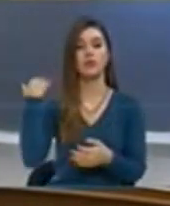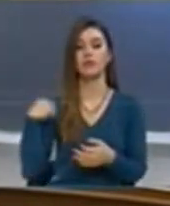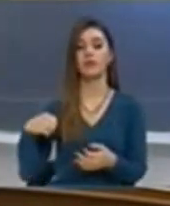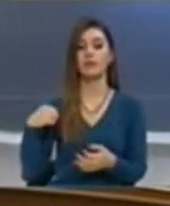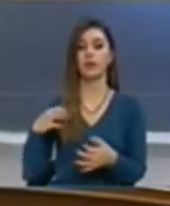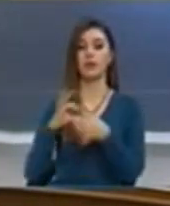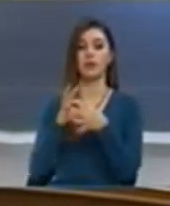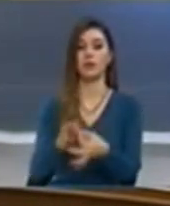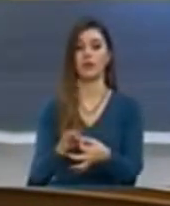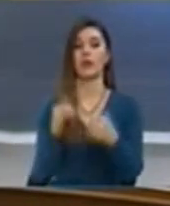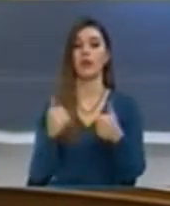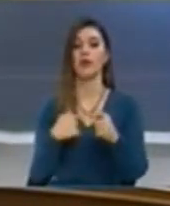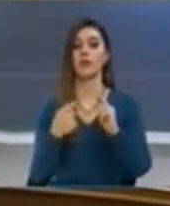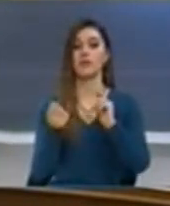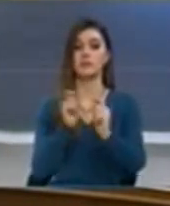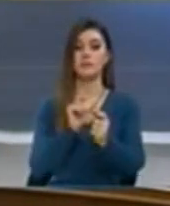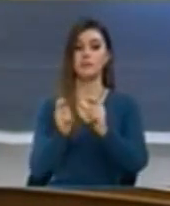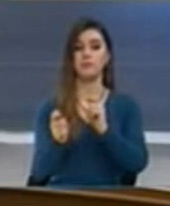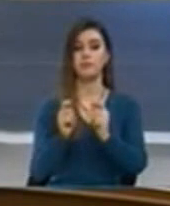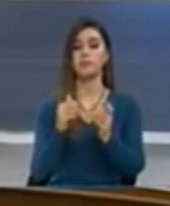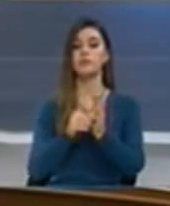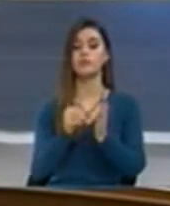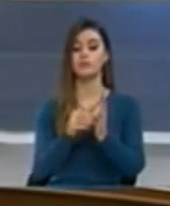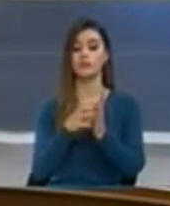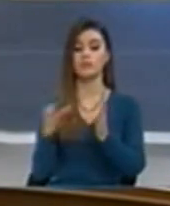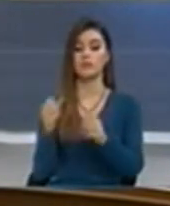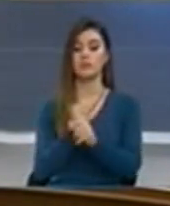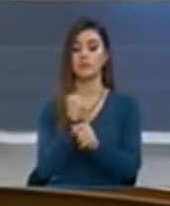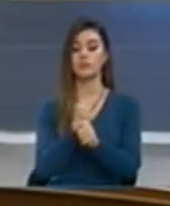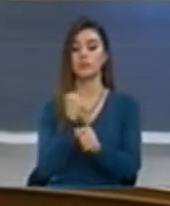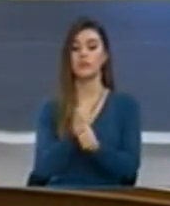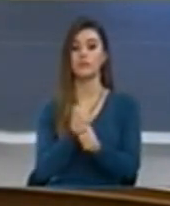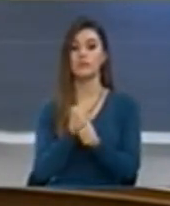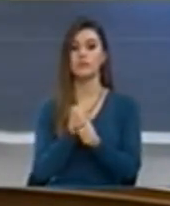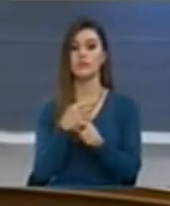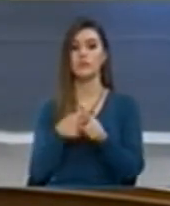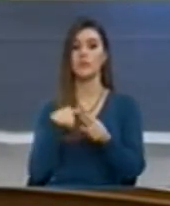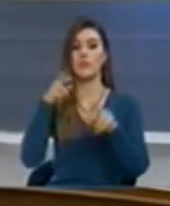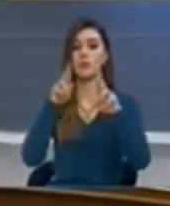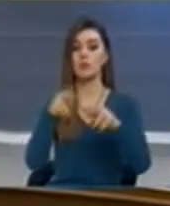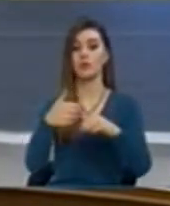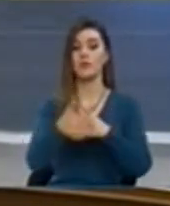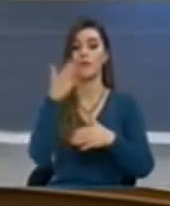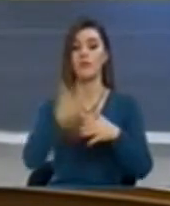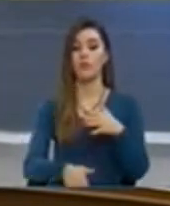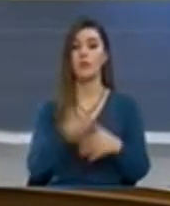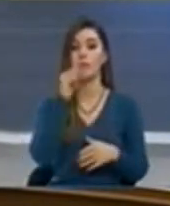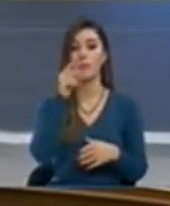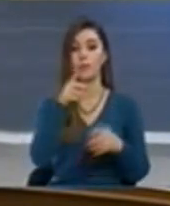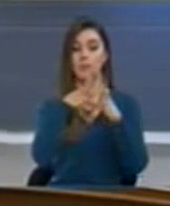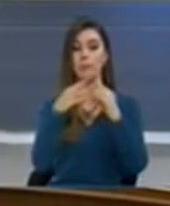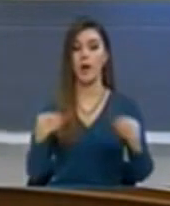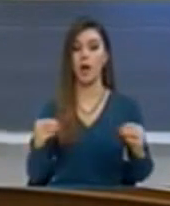kaluara. Ne jemi duke punu vazhdimisht në këtë pyetësor dhe besoj që deri në fund të marsit do të